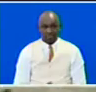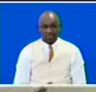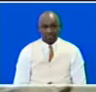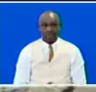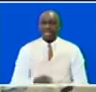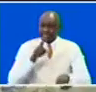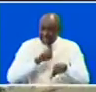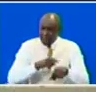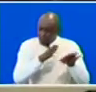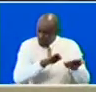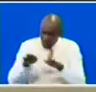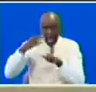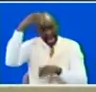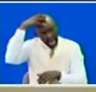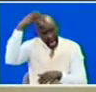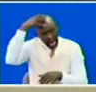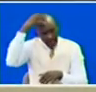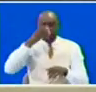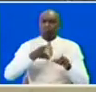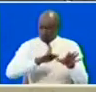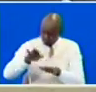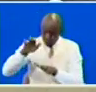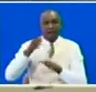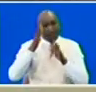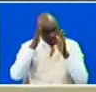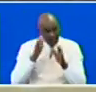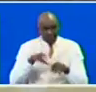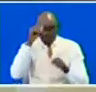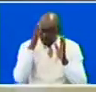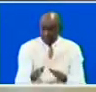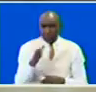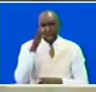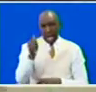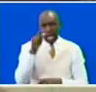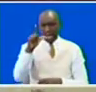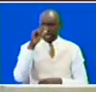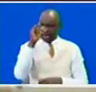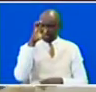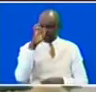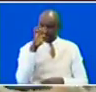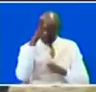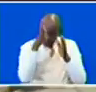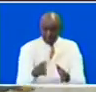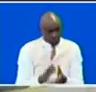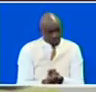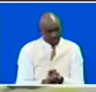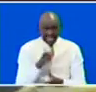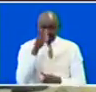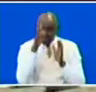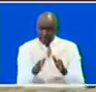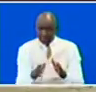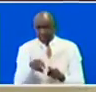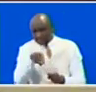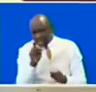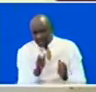Ufuoni mwa kisiwa cha Lamu tunampata Ali Skanda, ambaye anafahamika hapa kwa utengenezaji dau. Aghlabu utampata